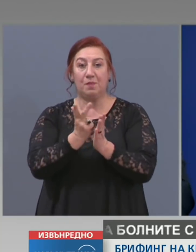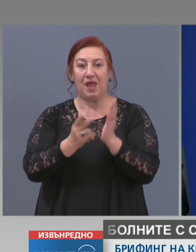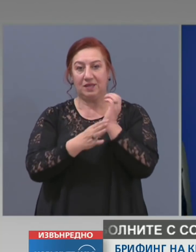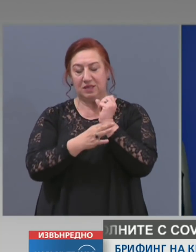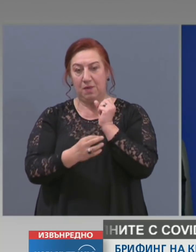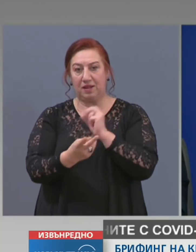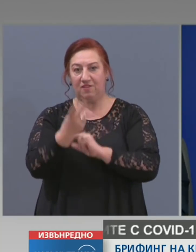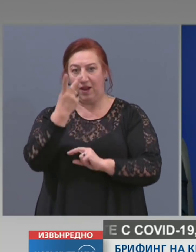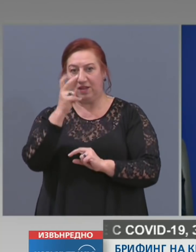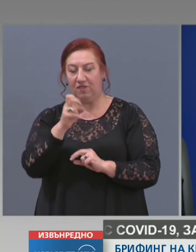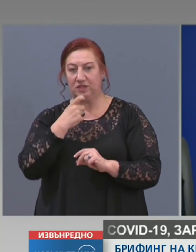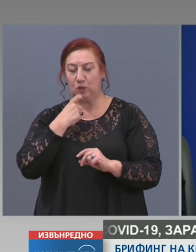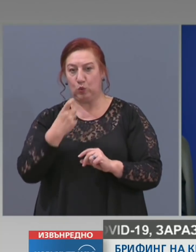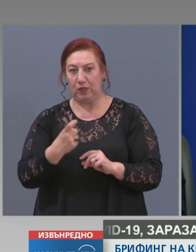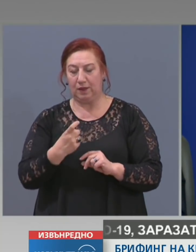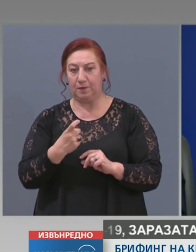18.03.2020 година.